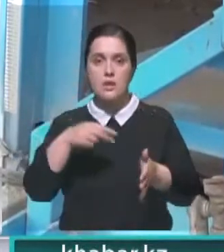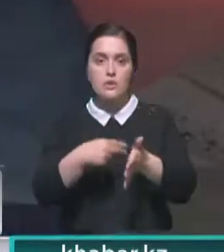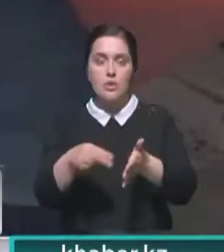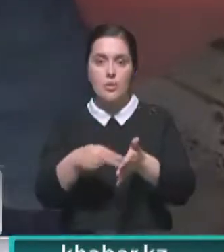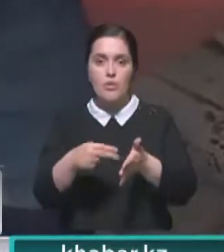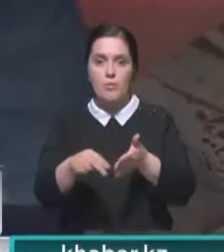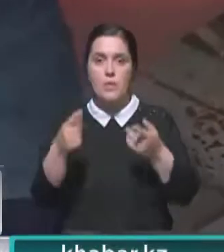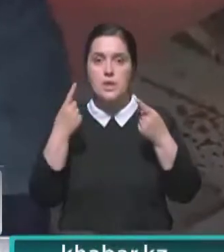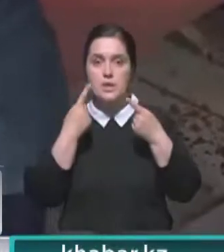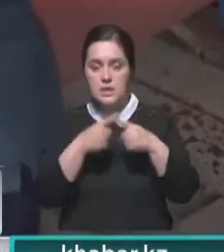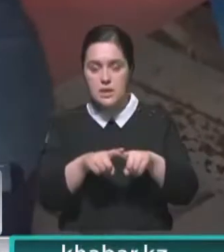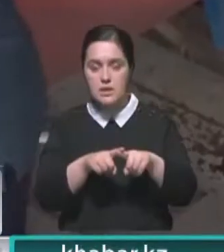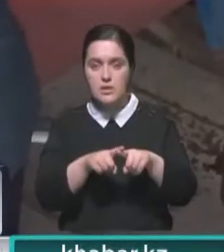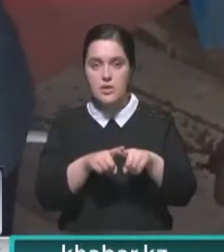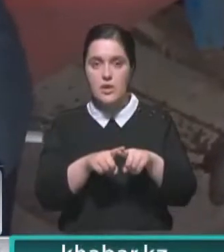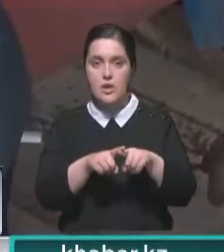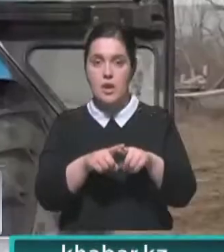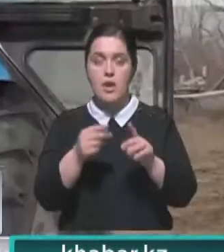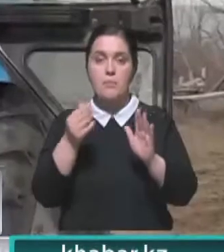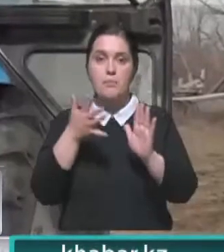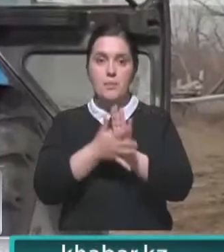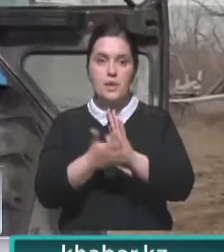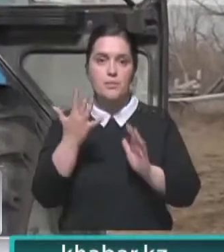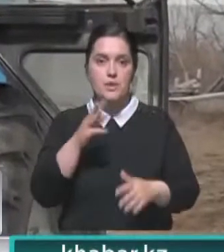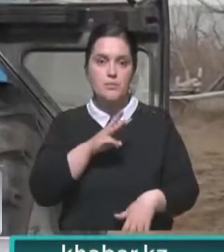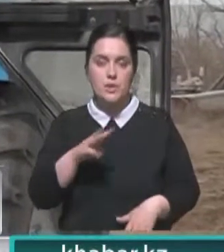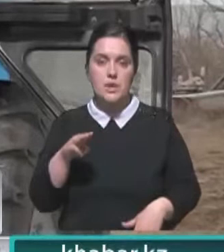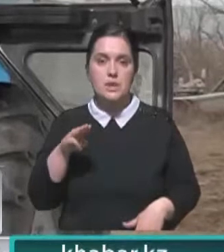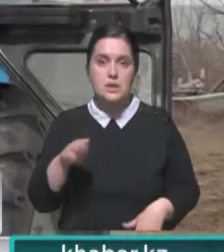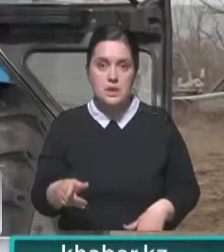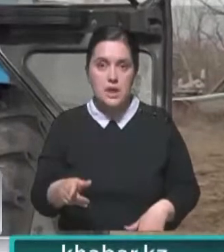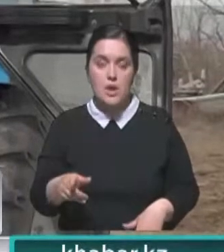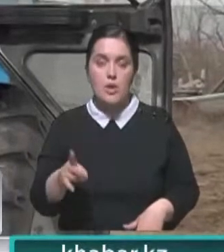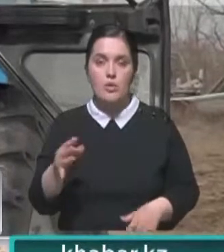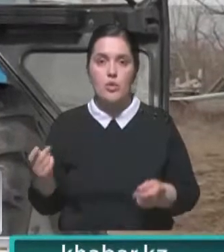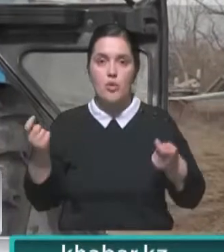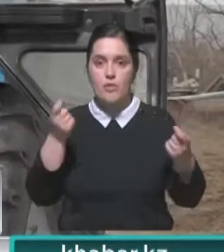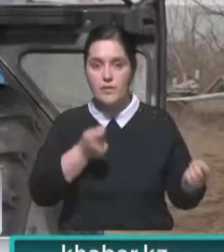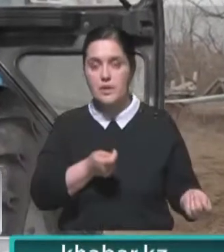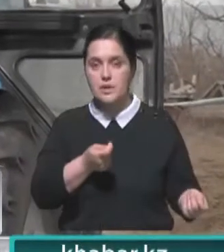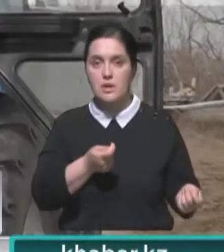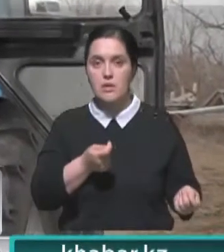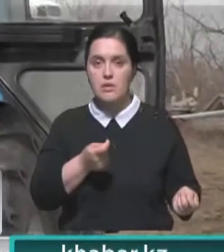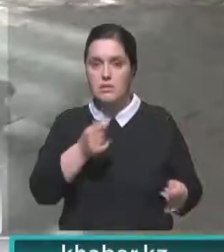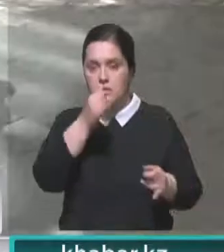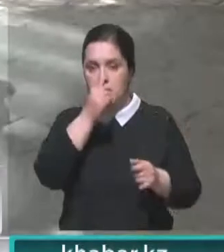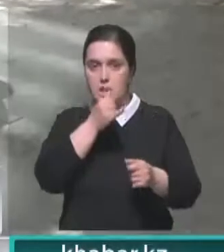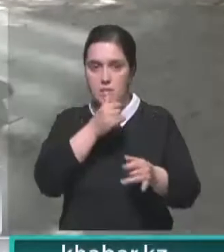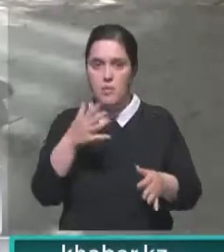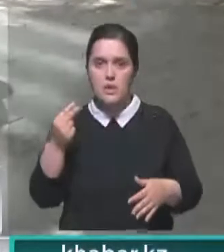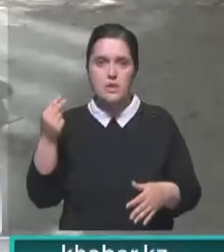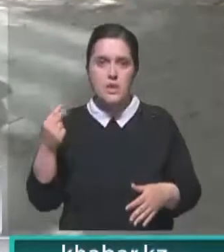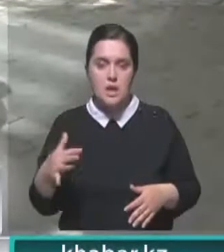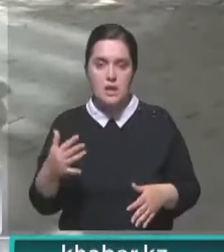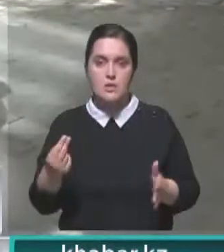технику у ставропольских производителей. Потратил 5 миллионов тенге. Однако вывести машины на поля так и не смог. Дорогостоящий